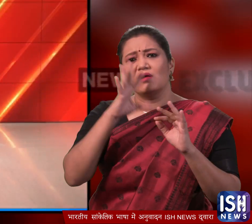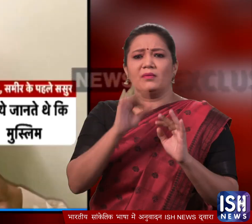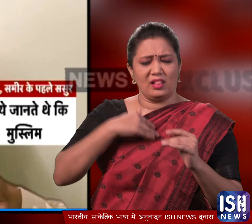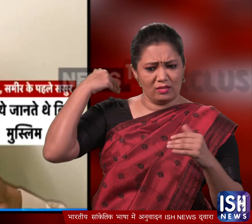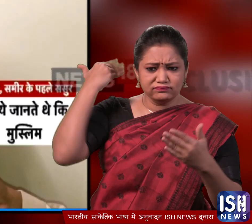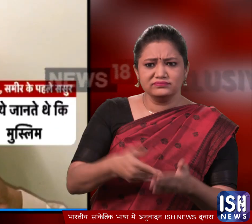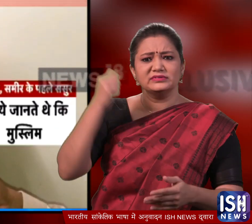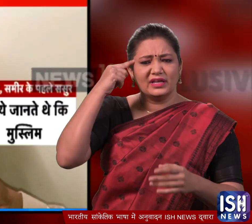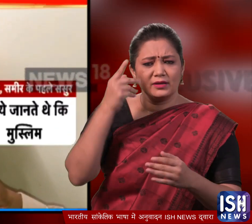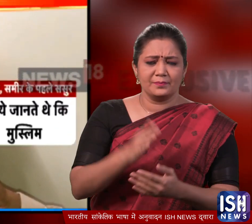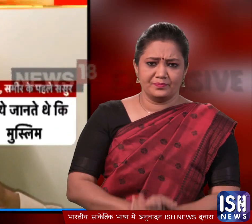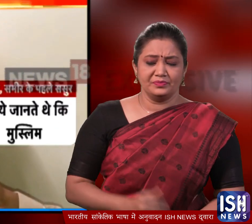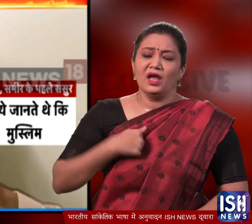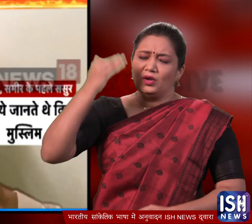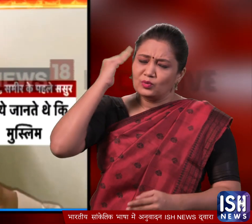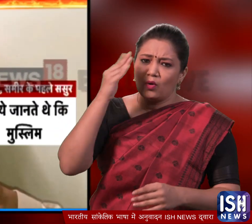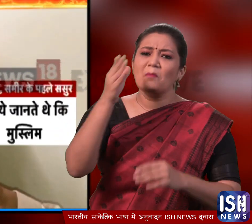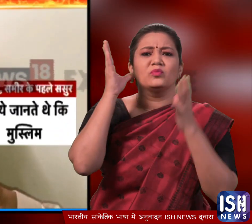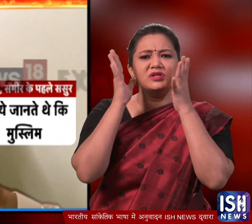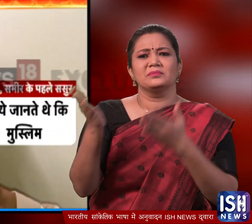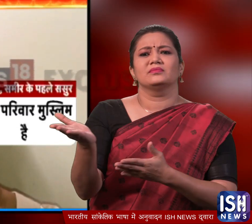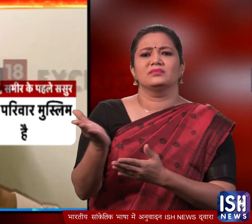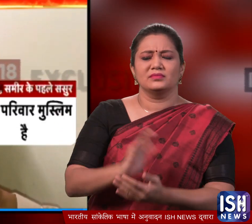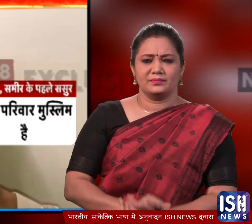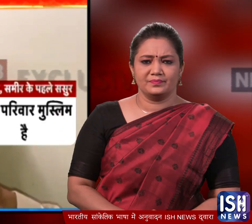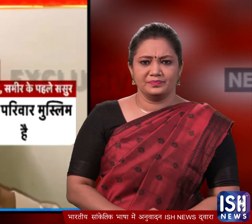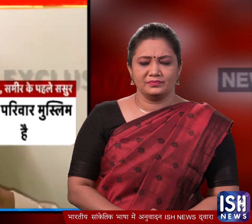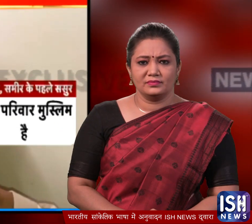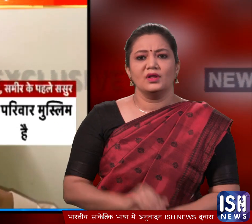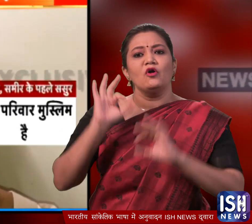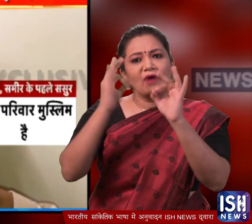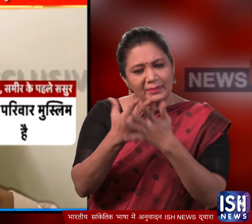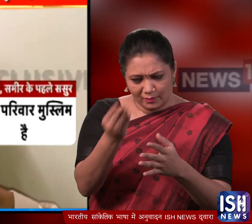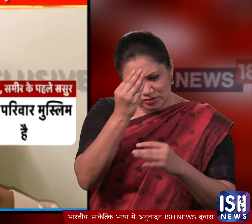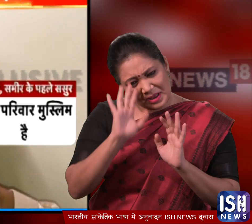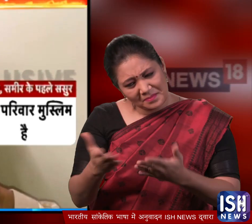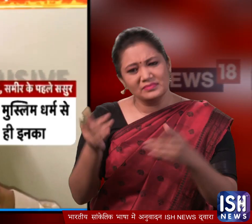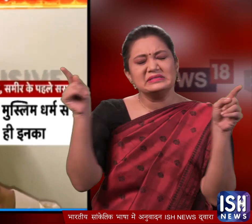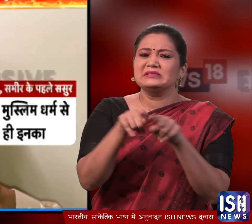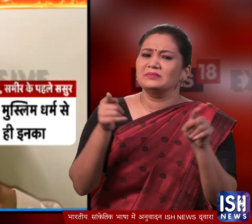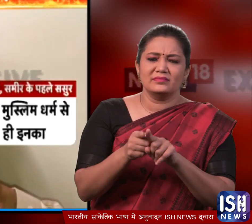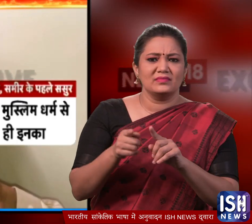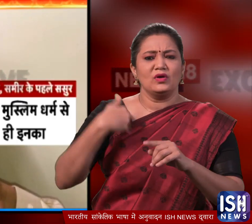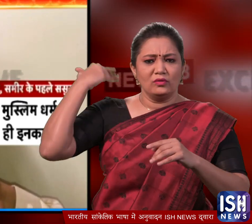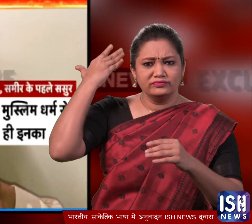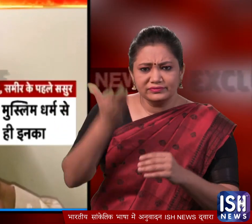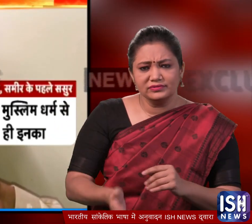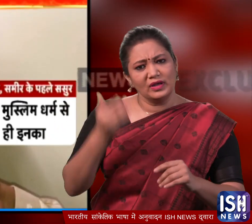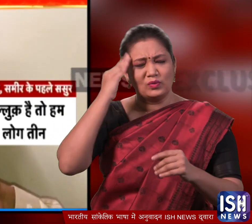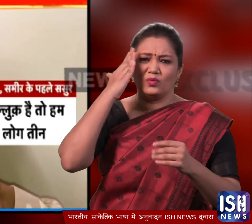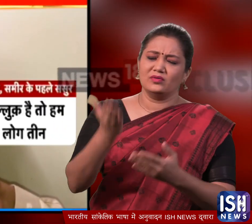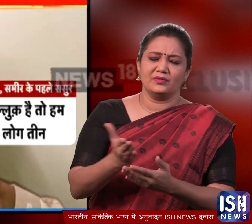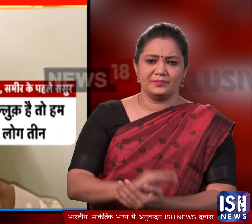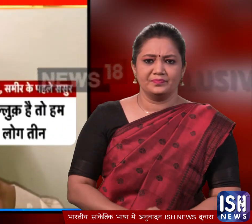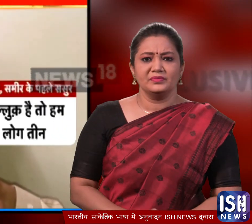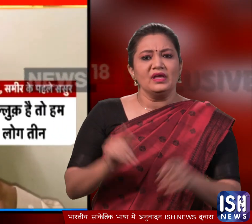थे। And we know that he is Muslim, कि फैमिली मुस्लिम है, ये मतलब बिलोंग करते हैं मुस्लिम